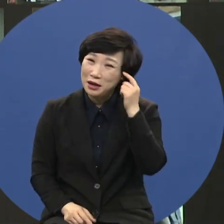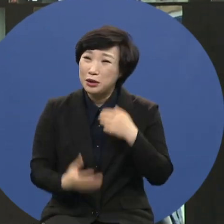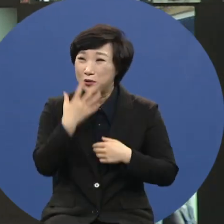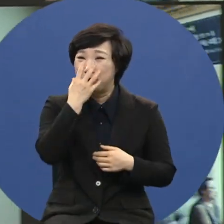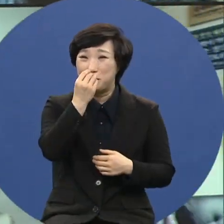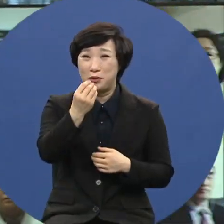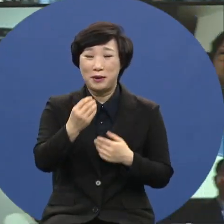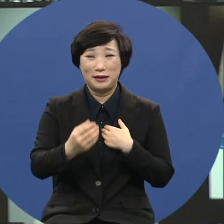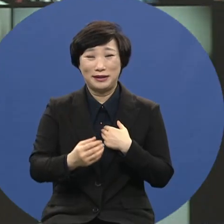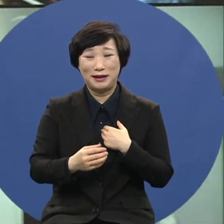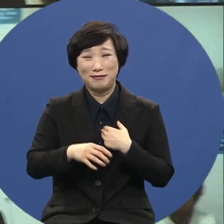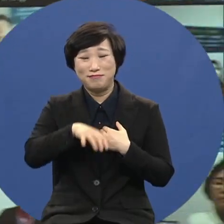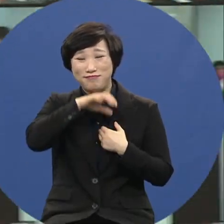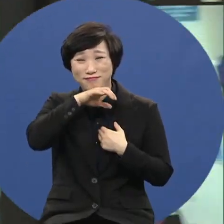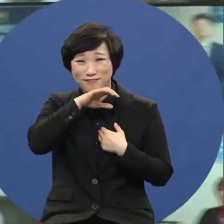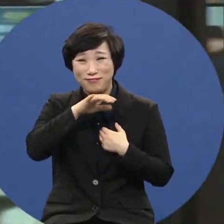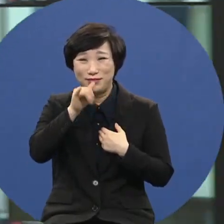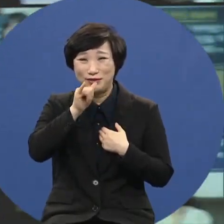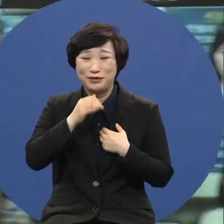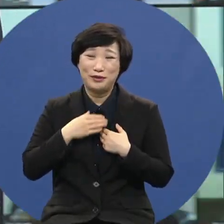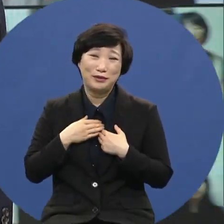교만하고 오만불순하고